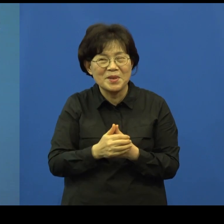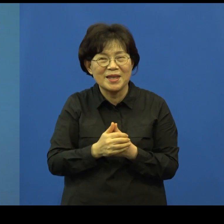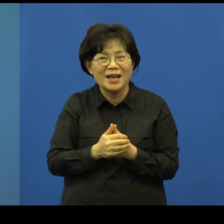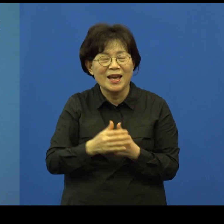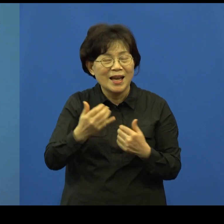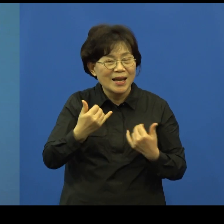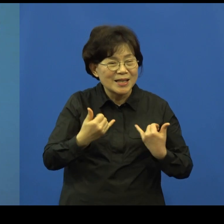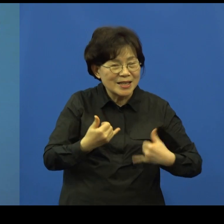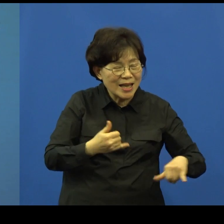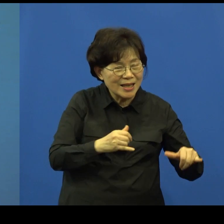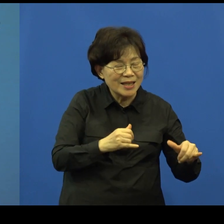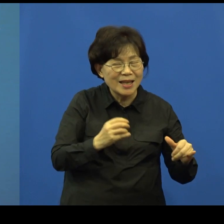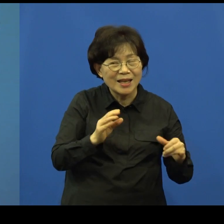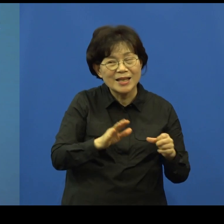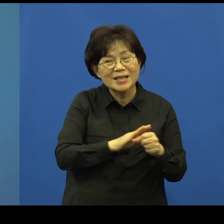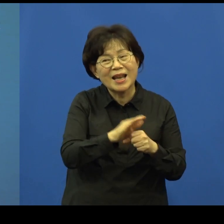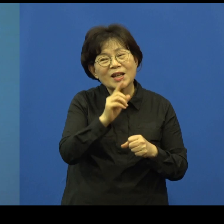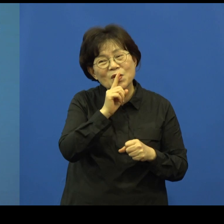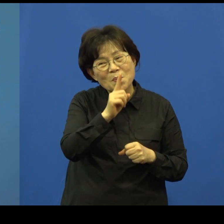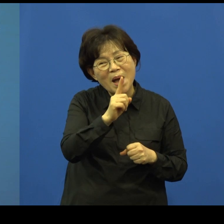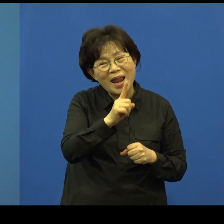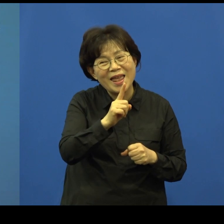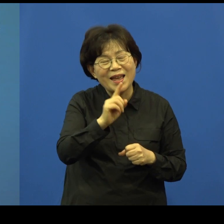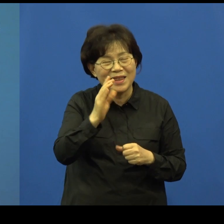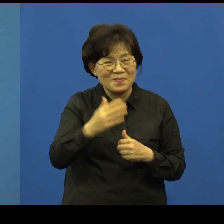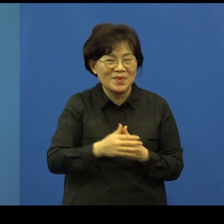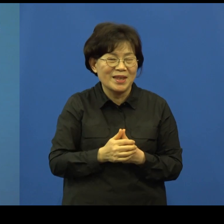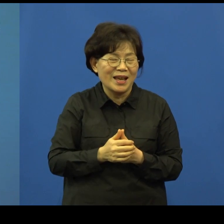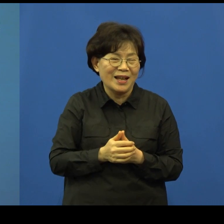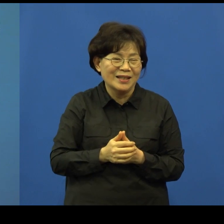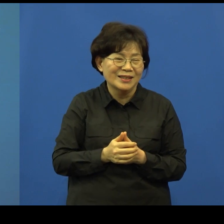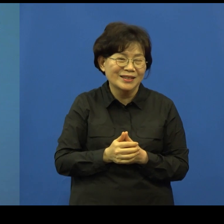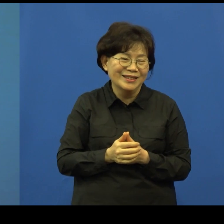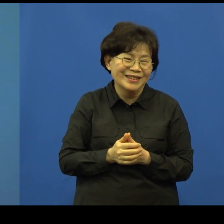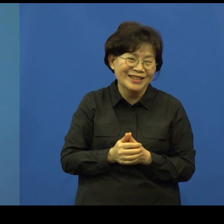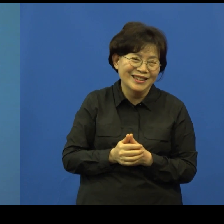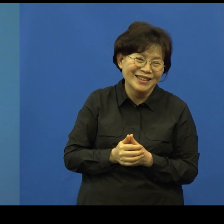자녀들에게 사랑의 언어를 사용하라는 거. 계속 사랑한다고 얘기해요.